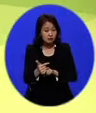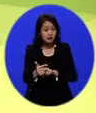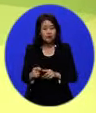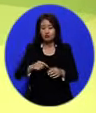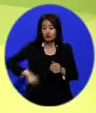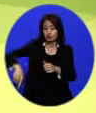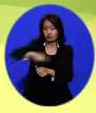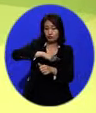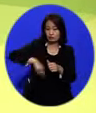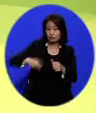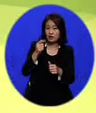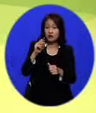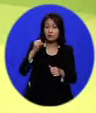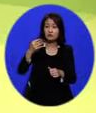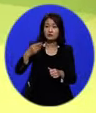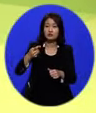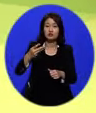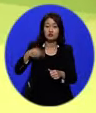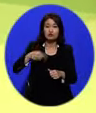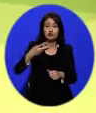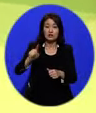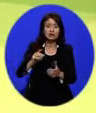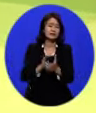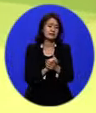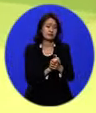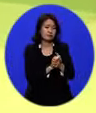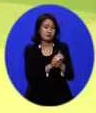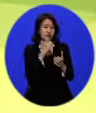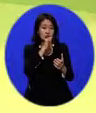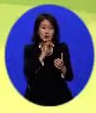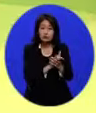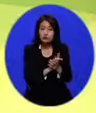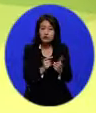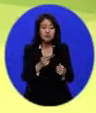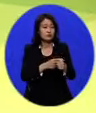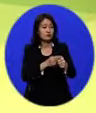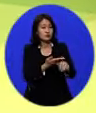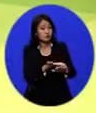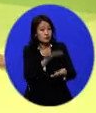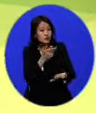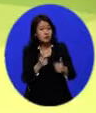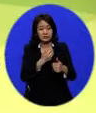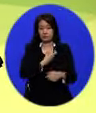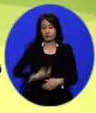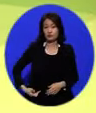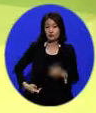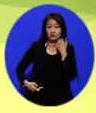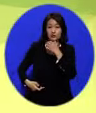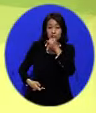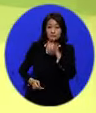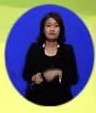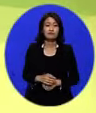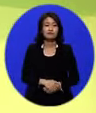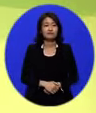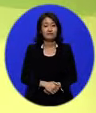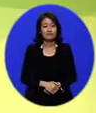주변에 함부로 다 짝이 있어요. 예. 친구일 수도 있고, 스승일 수도 있고, 제자일 수도